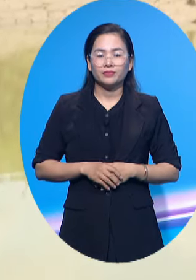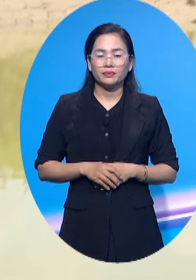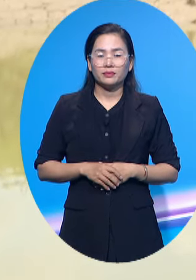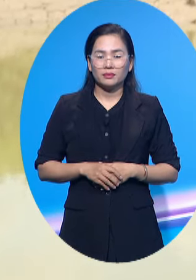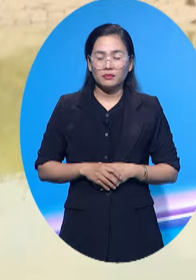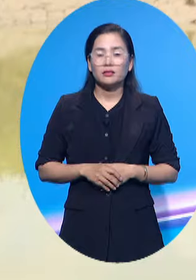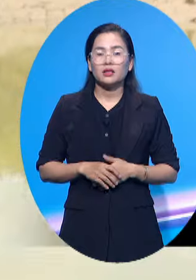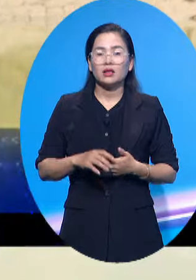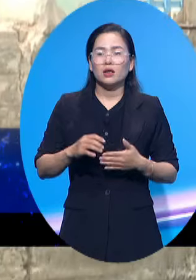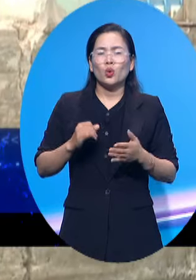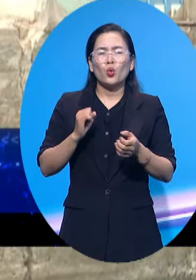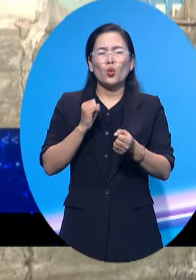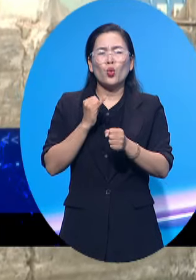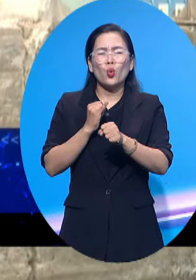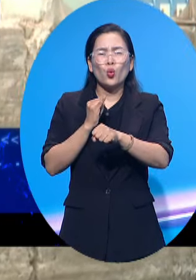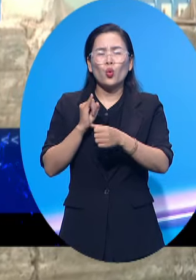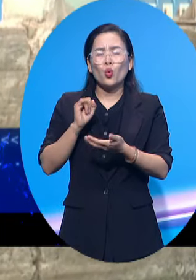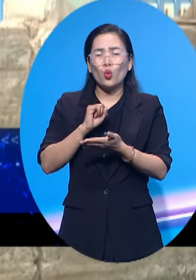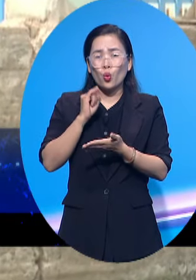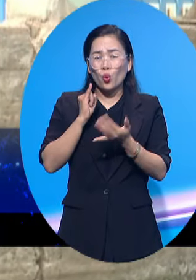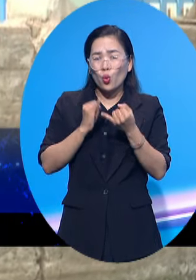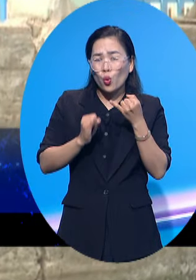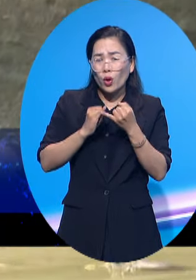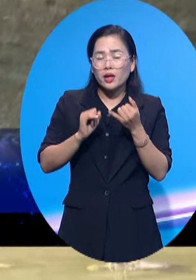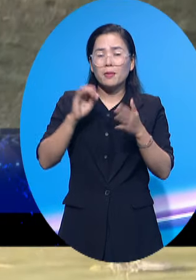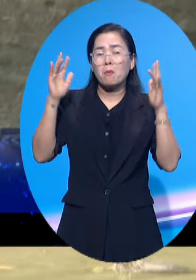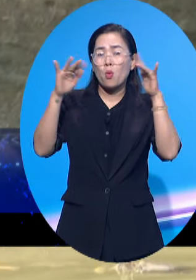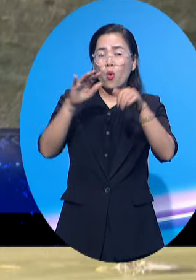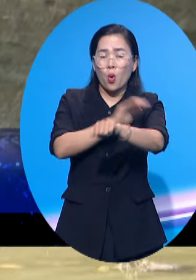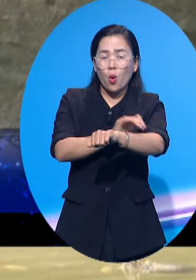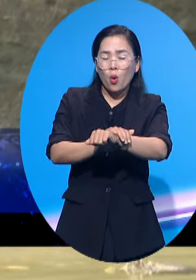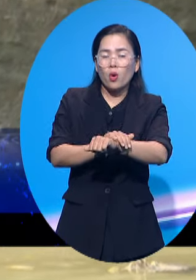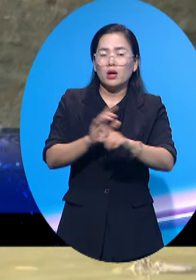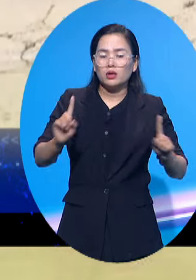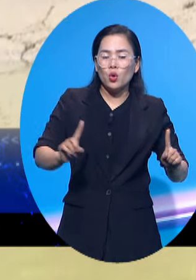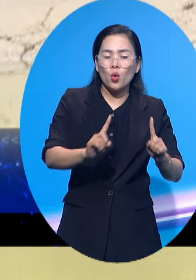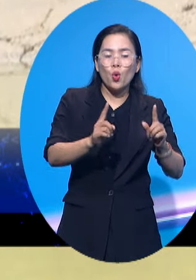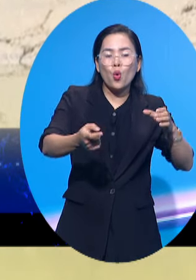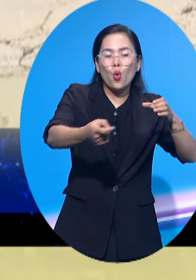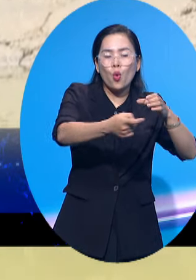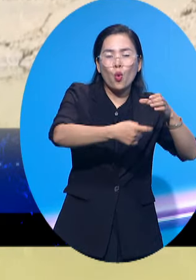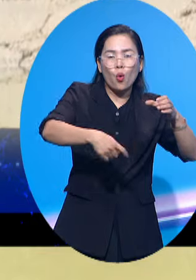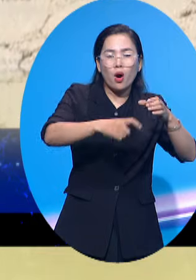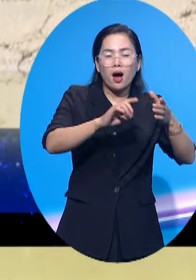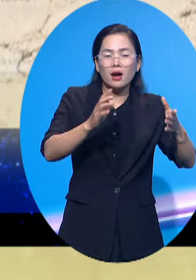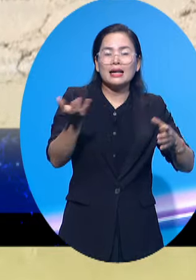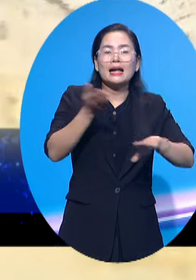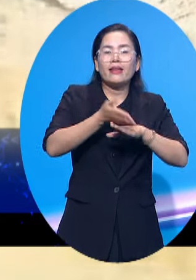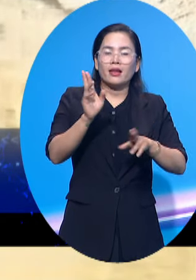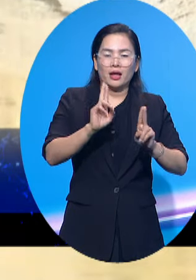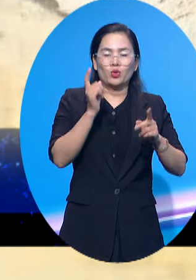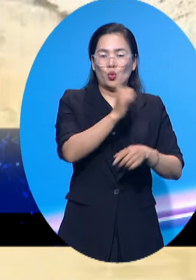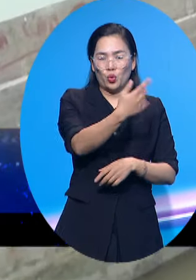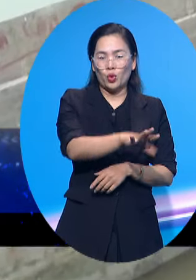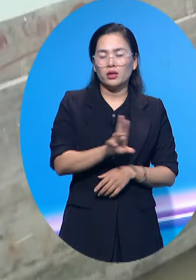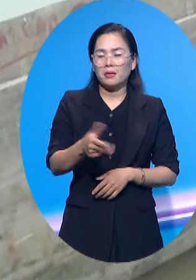Hiện đang vào giai đoạn giữa cuối mùa khô, vụ lúa đông xuân đang thu hoạch, nhu cầu sử dụng nước đã qua thời kỳ cao điểm. Tuy vậy, trong tháng 4 này, xâm